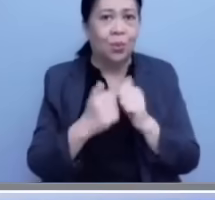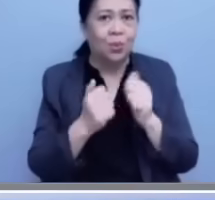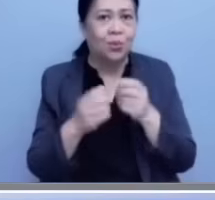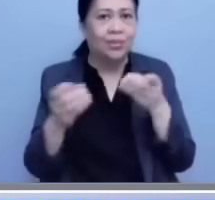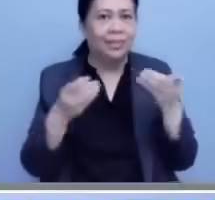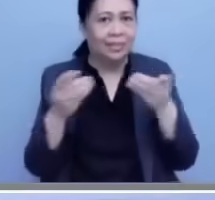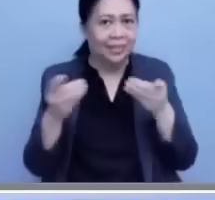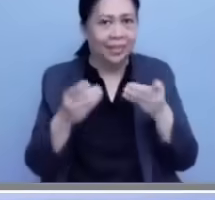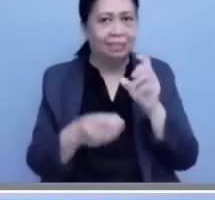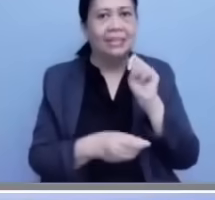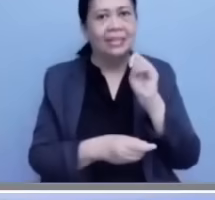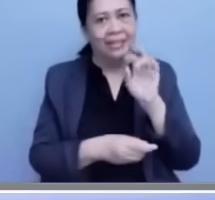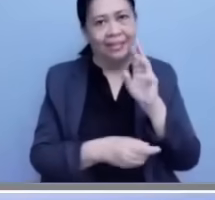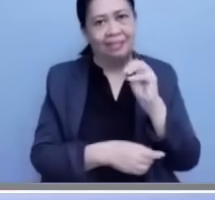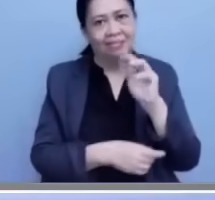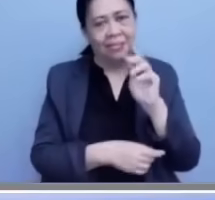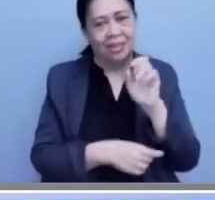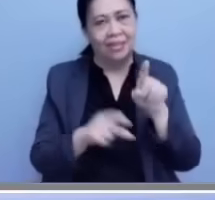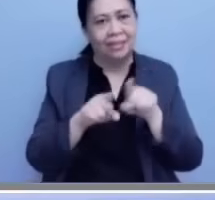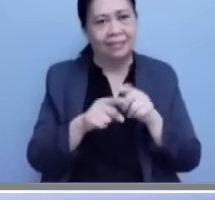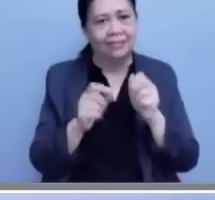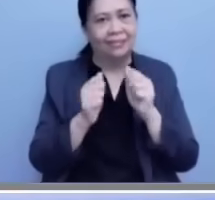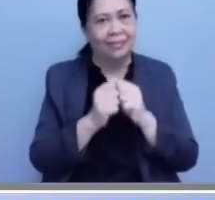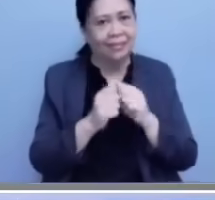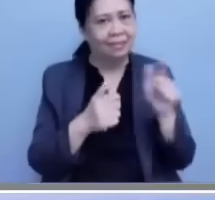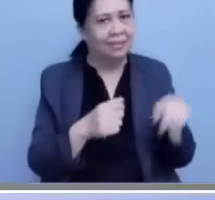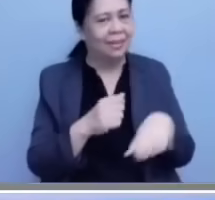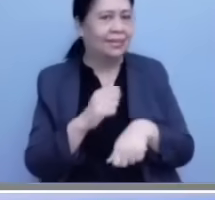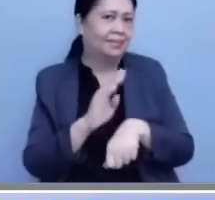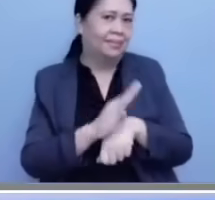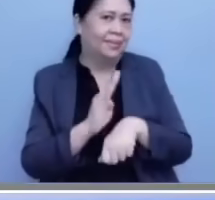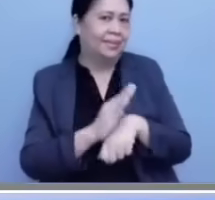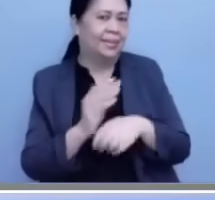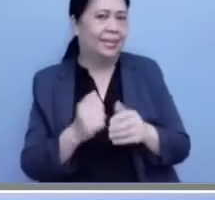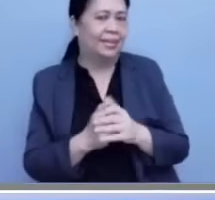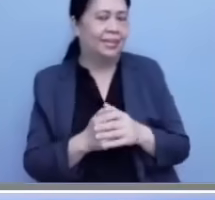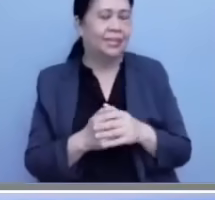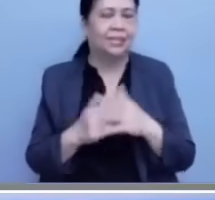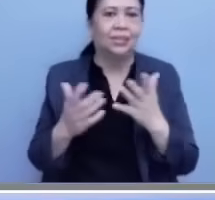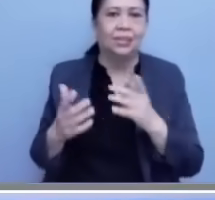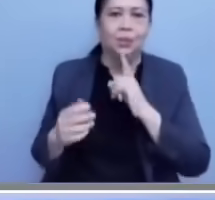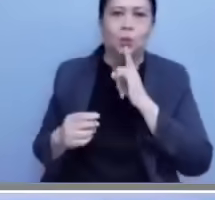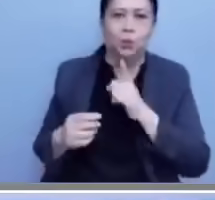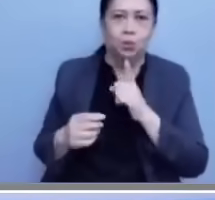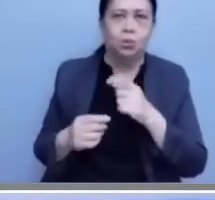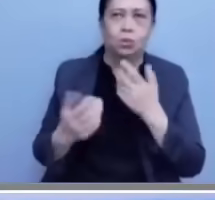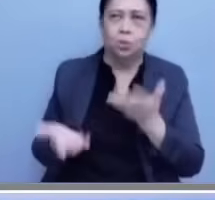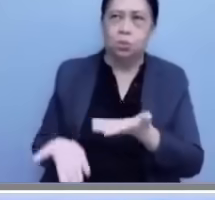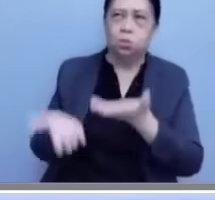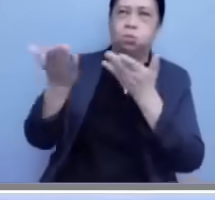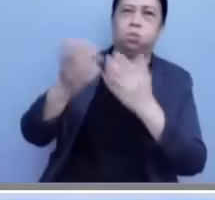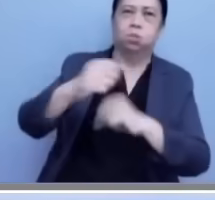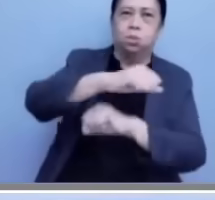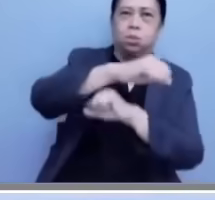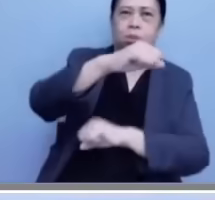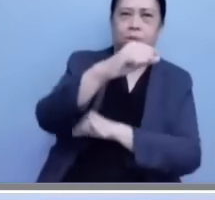Sir Mike bilang kasama sa industriya? Ano siya? Talagang haligi. Haligi siya